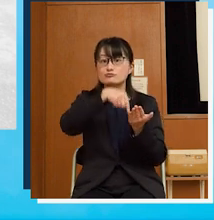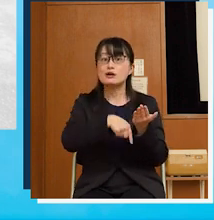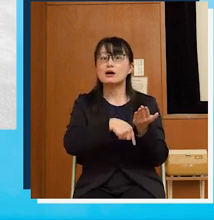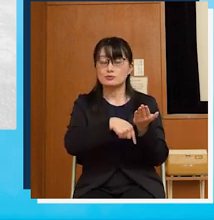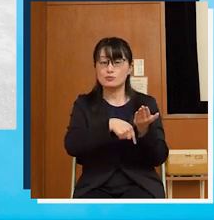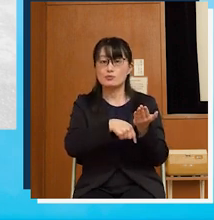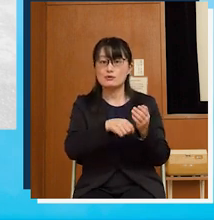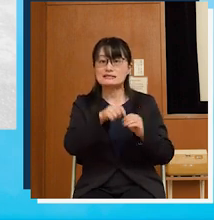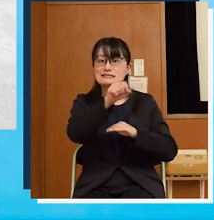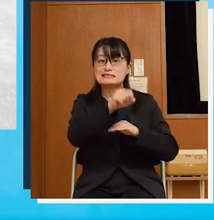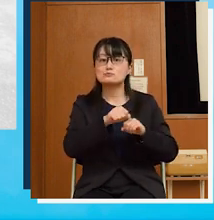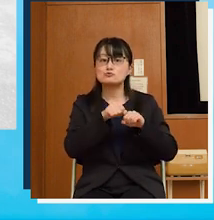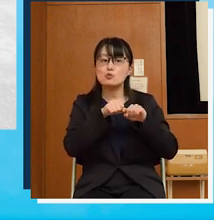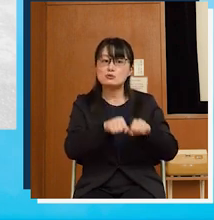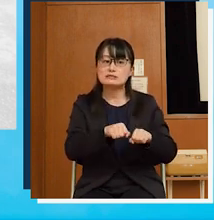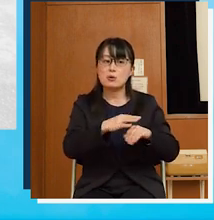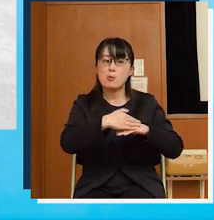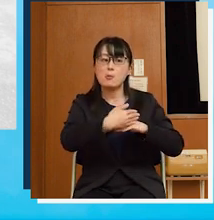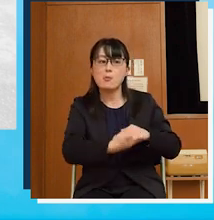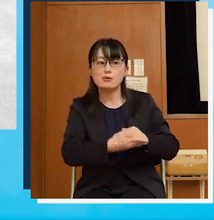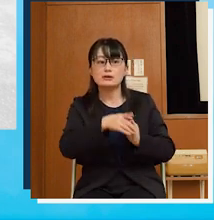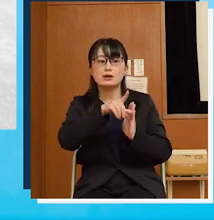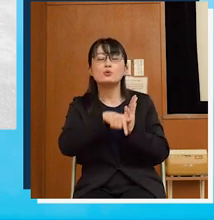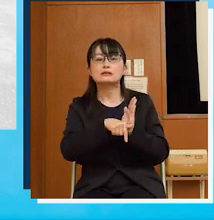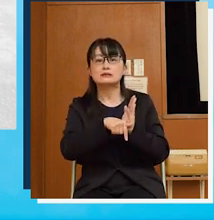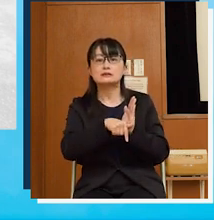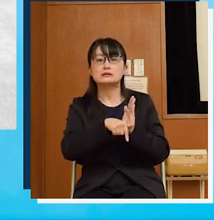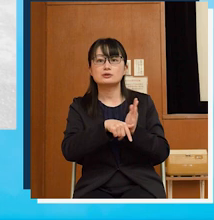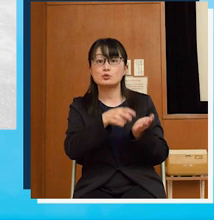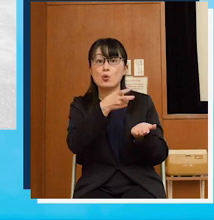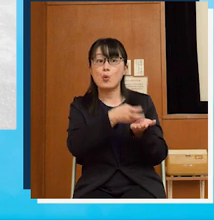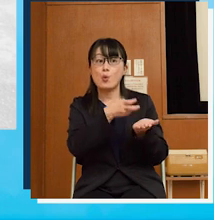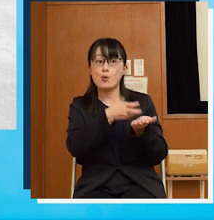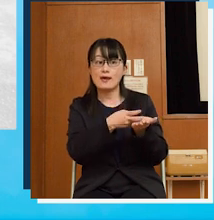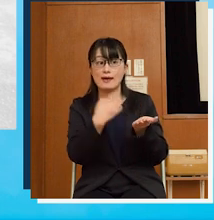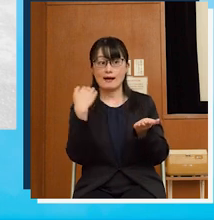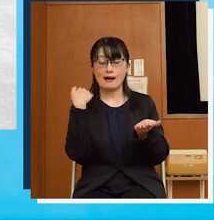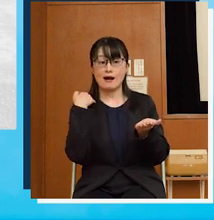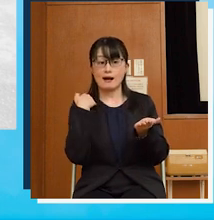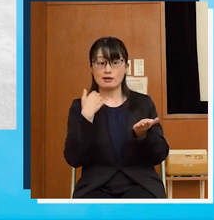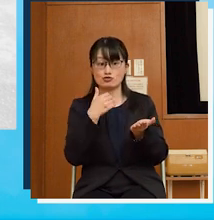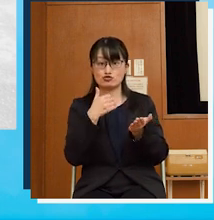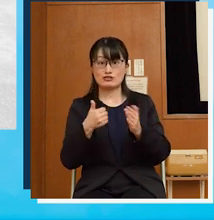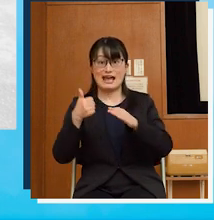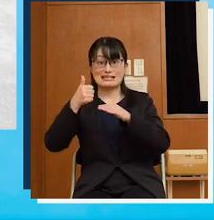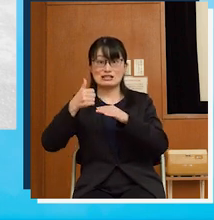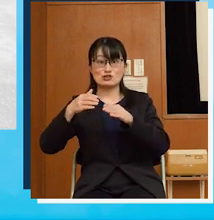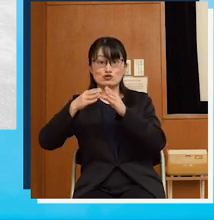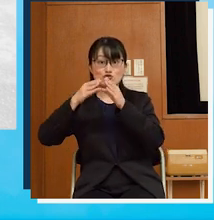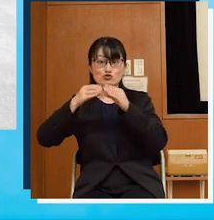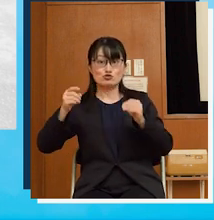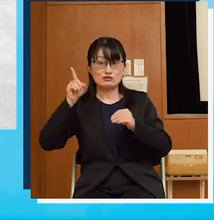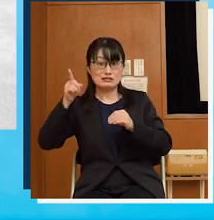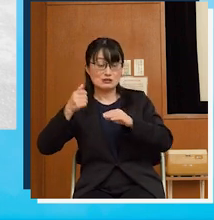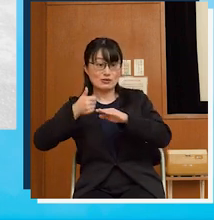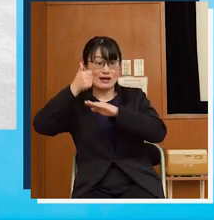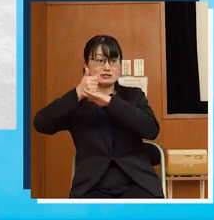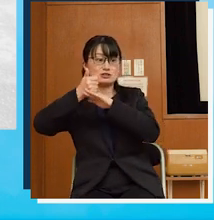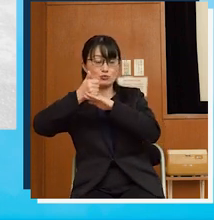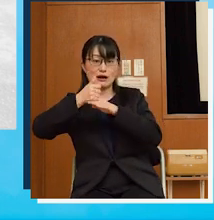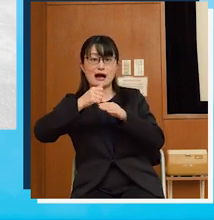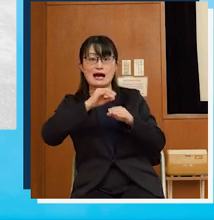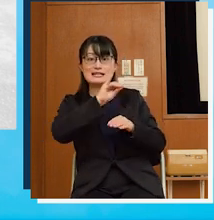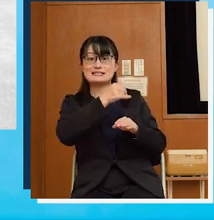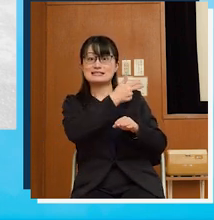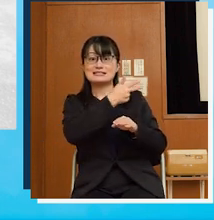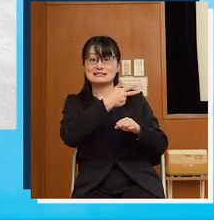執行に怠りがあった時にですねその法令を所管してる大臣は知事に命令をすることできるでその命令に